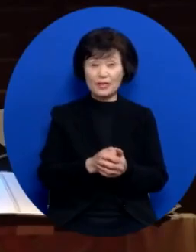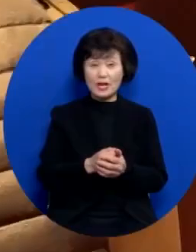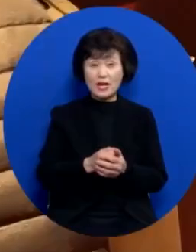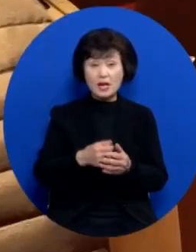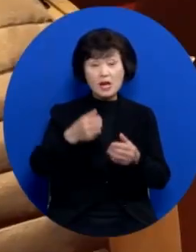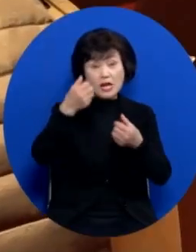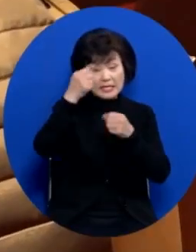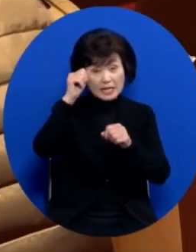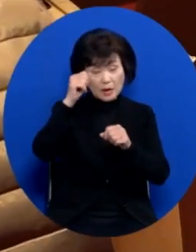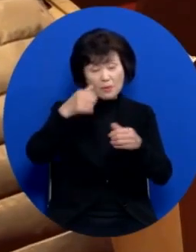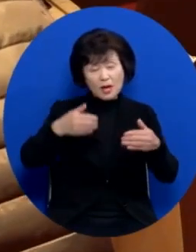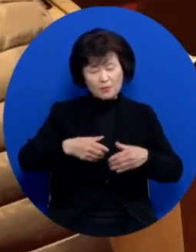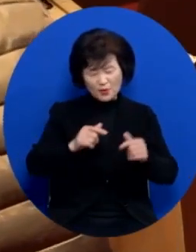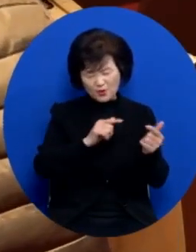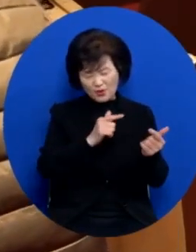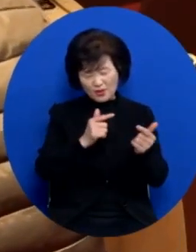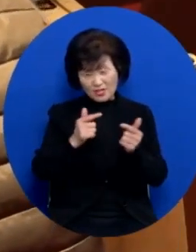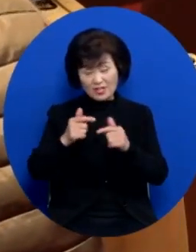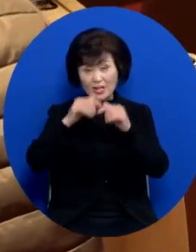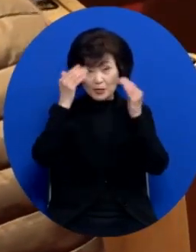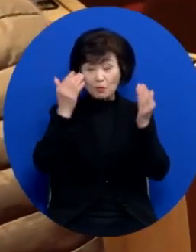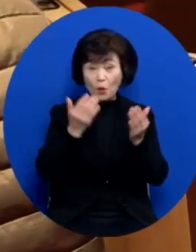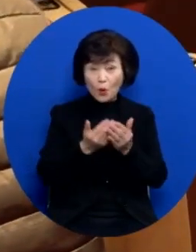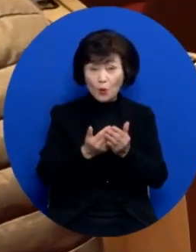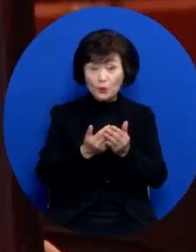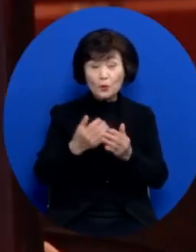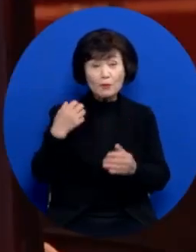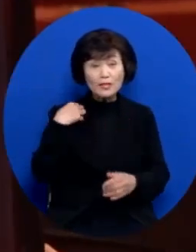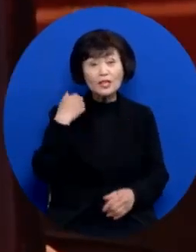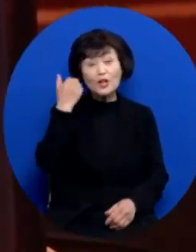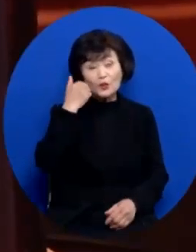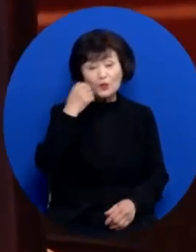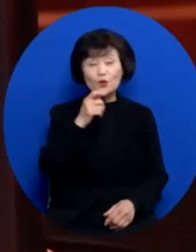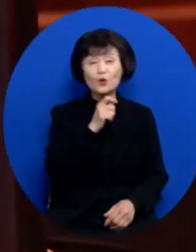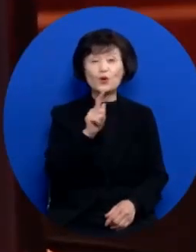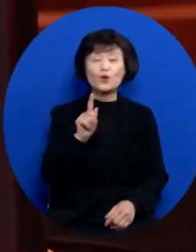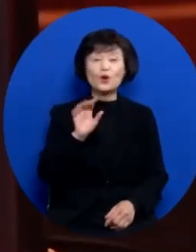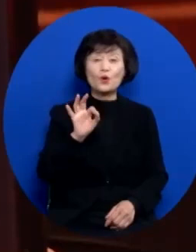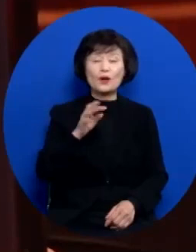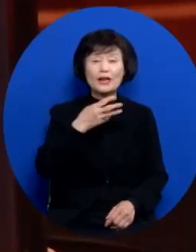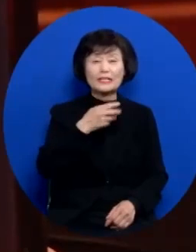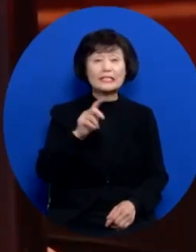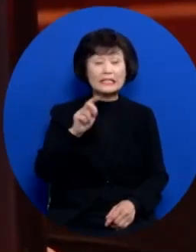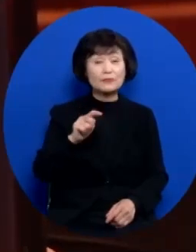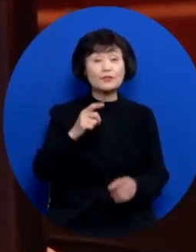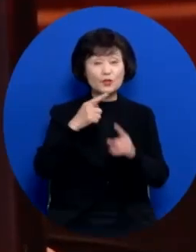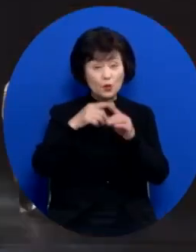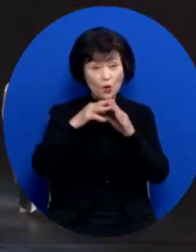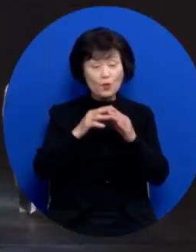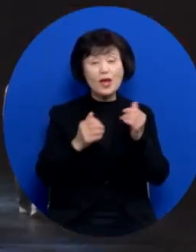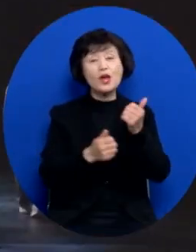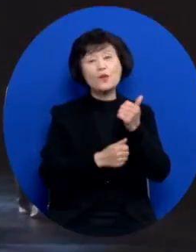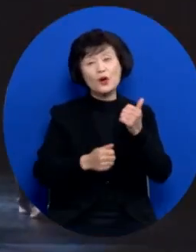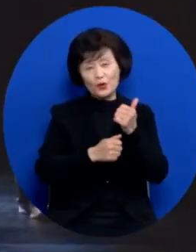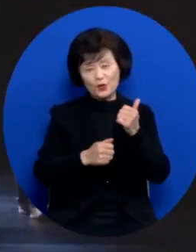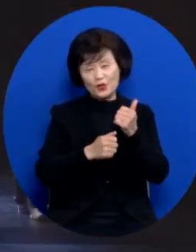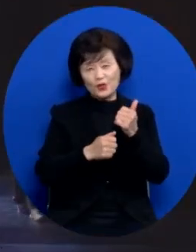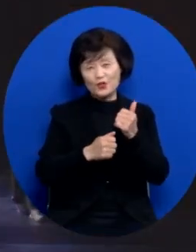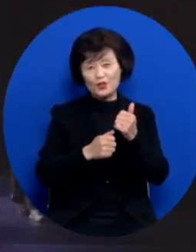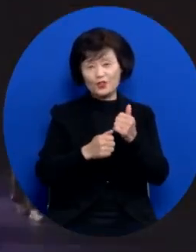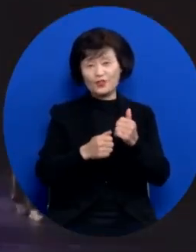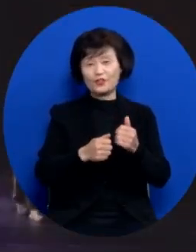배우 등 모두 광림교회의 성극위원회 파워크리스천 회원들로 이루어졌습니다.